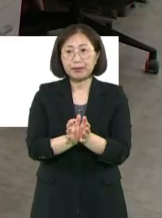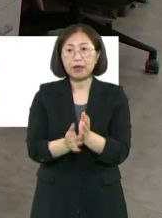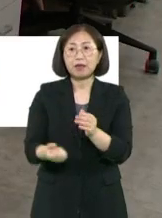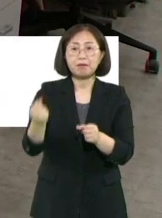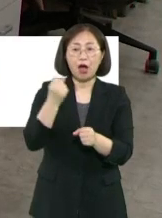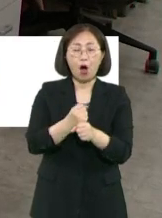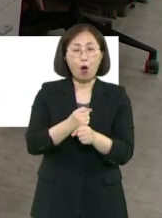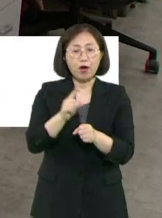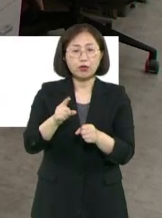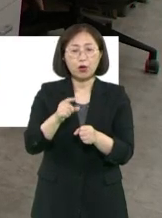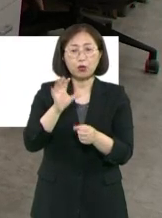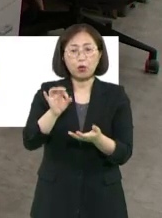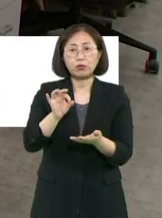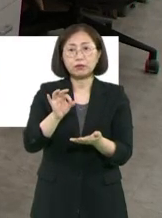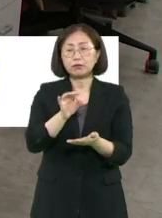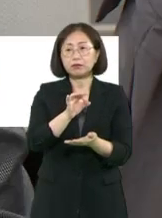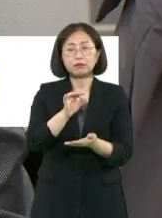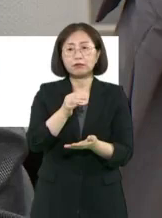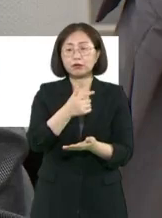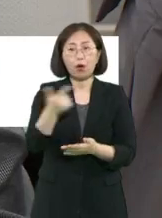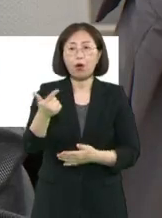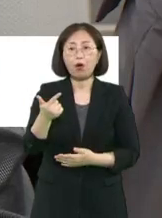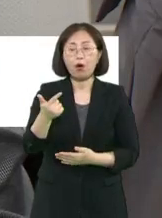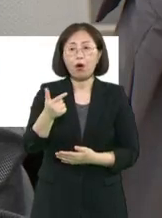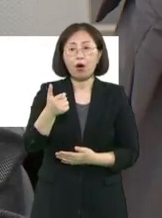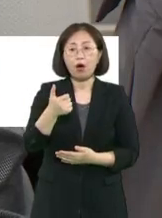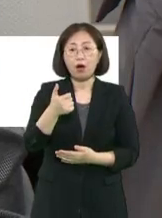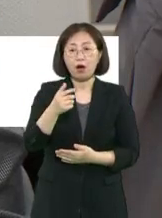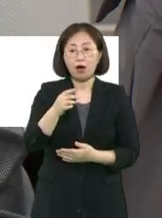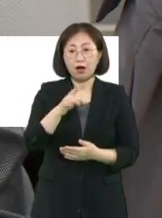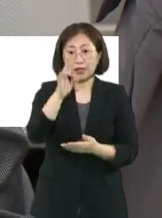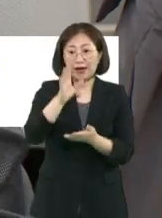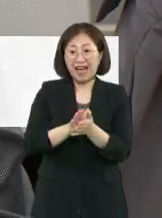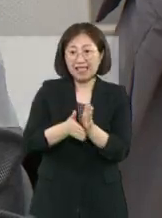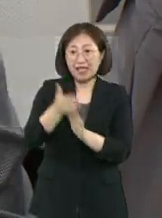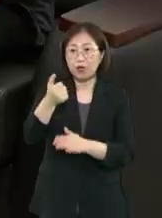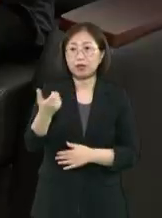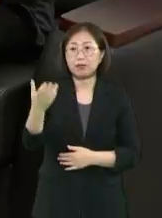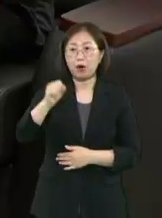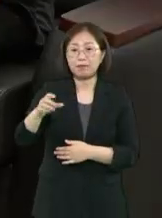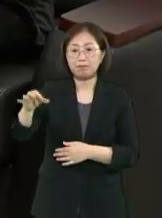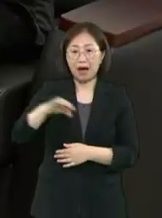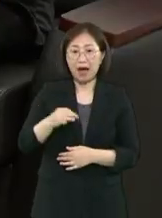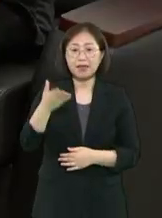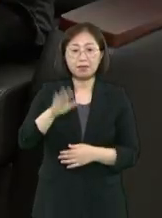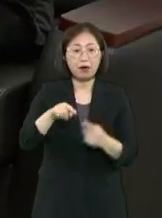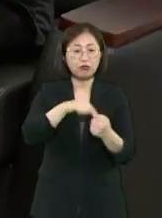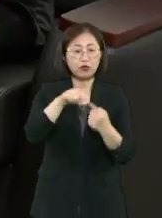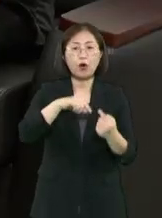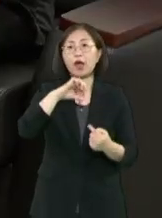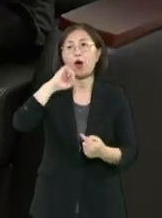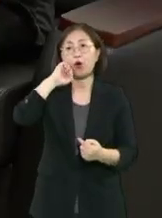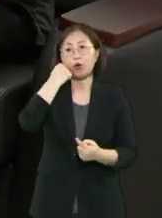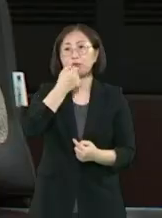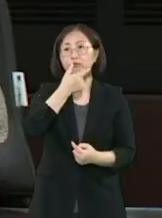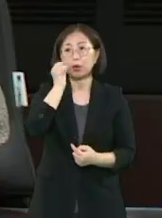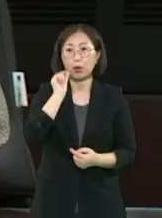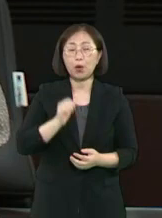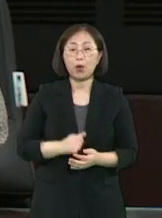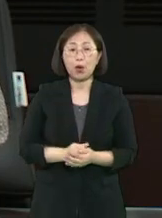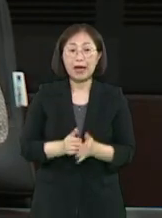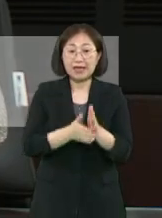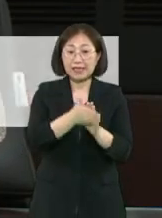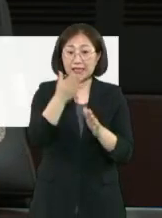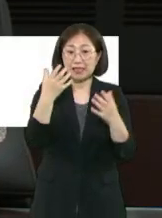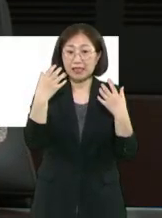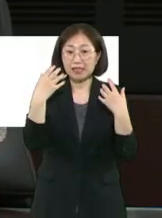예산이 드는데 50억은 천안시에서 출연하지만 운영과 전력 강화에는 턱없이 모자랍니다. 시에서